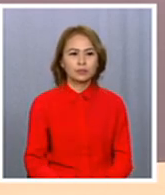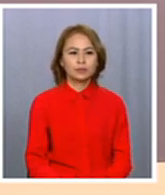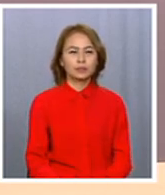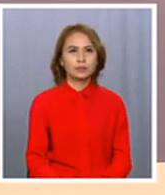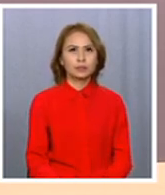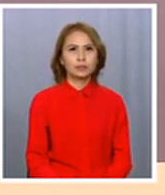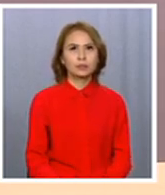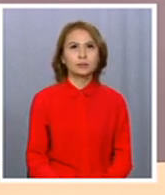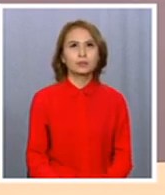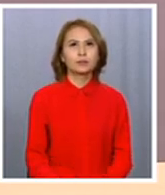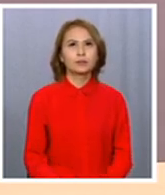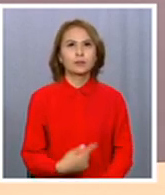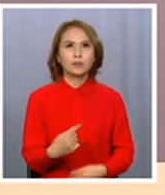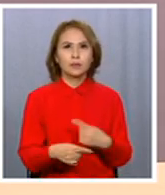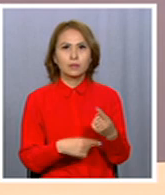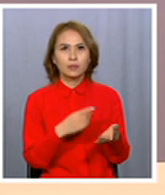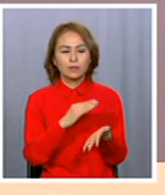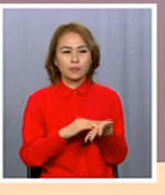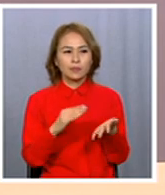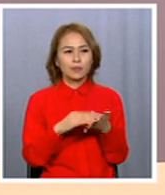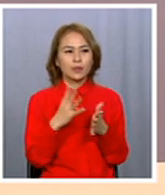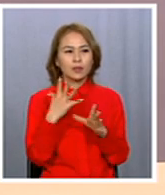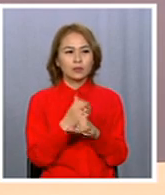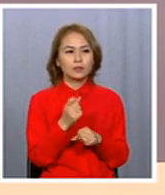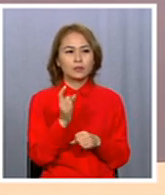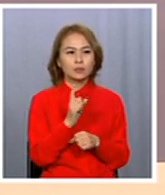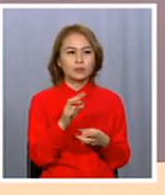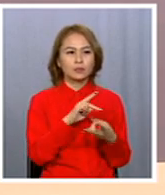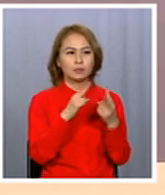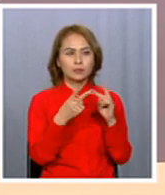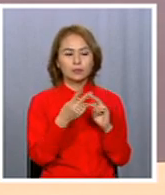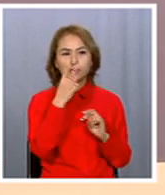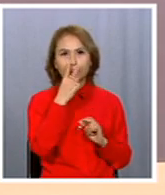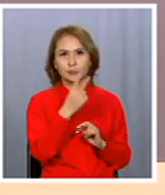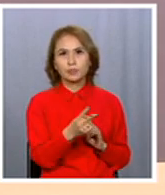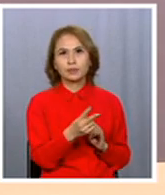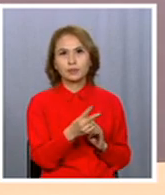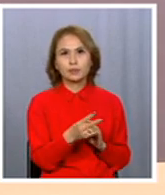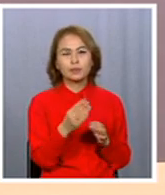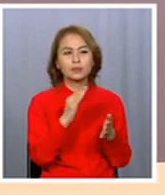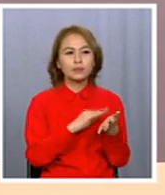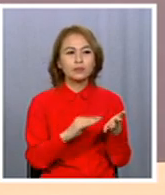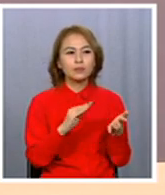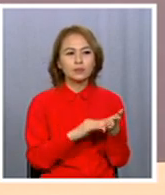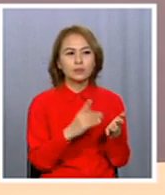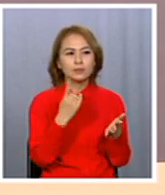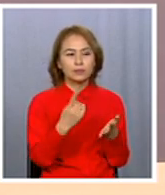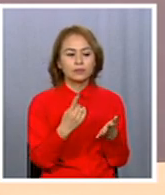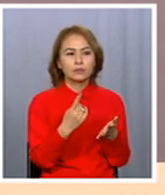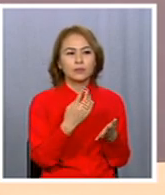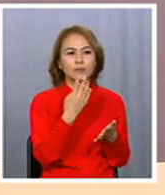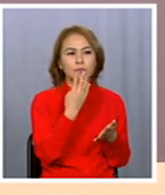тең. Келесі өрнекті ықшамдау үшін айнымалысына қараймыз. Айнымалы 1-дей С.